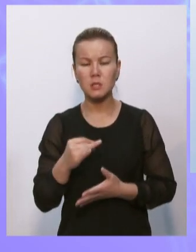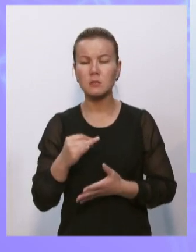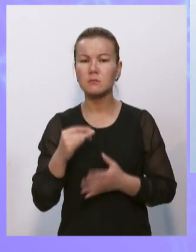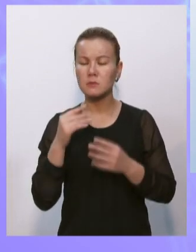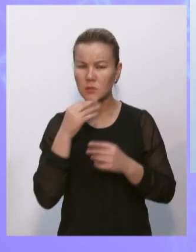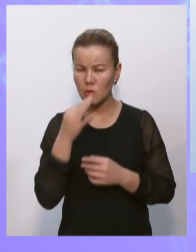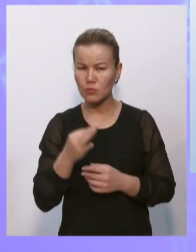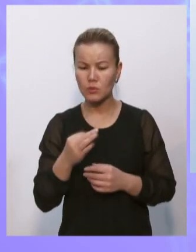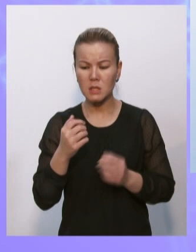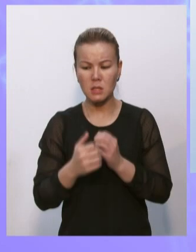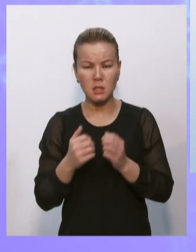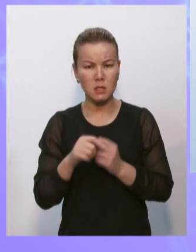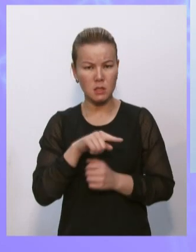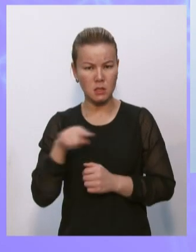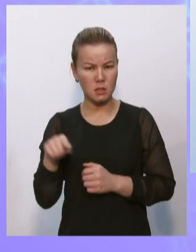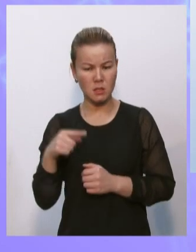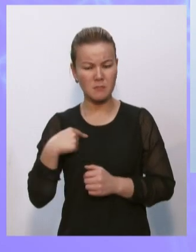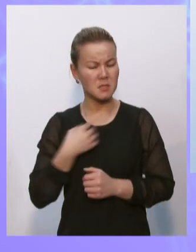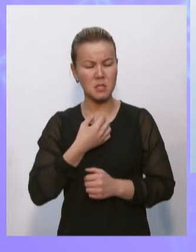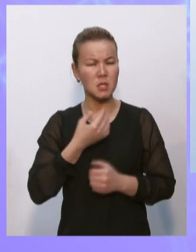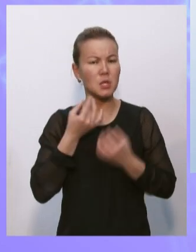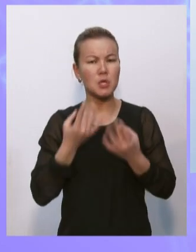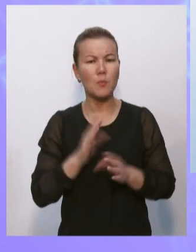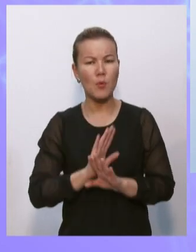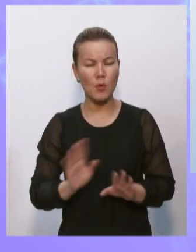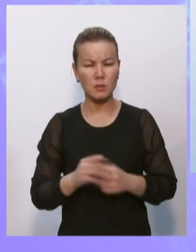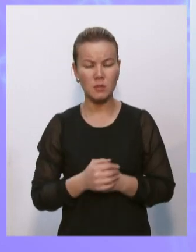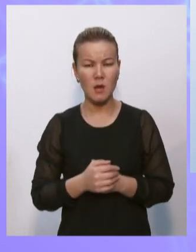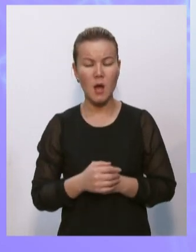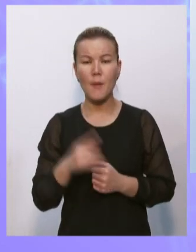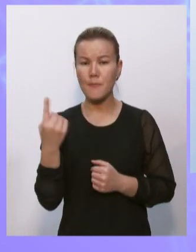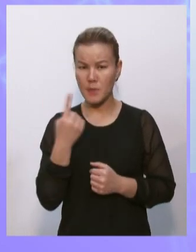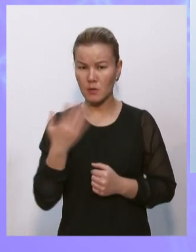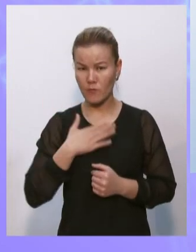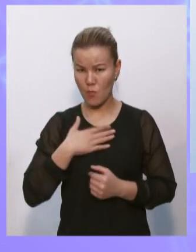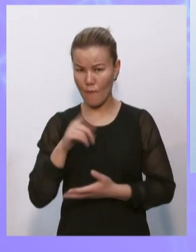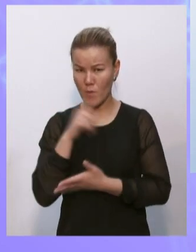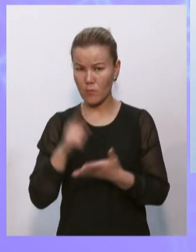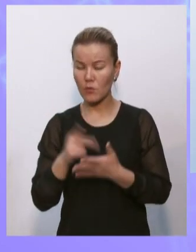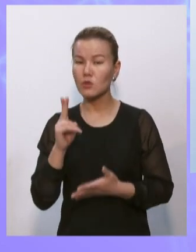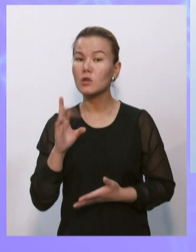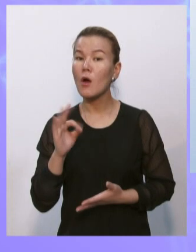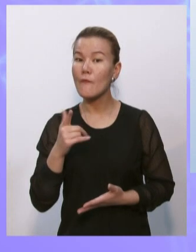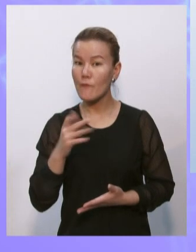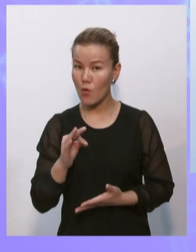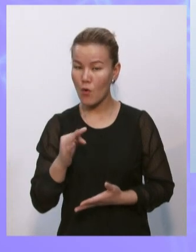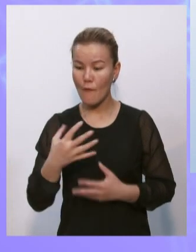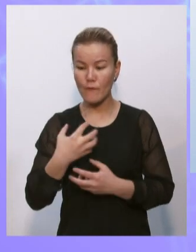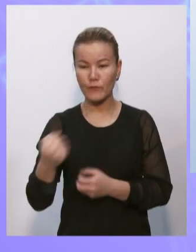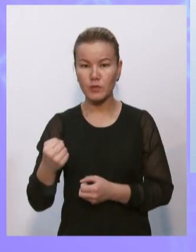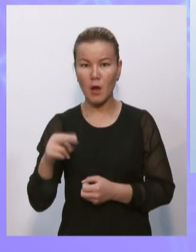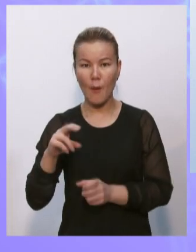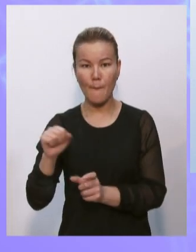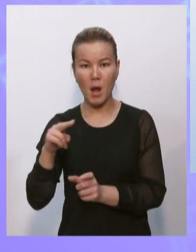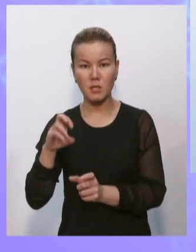признаюсь, жить среди них мне совсем непросто. Первый мой вопрос – кого? Взял